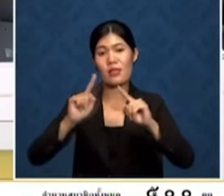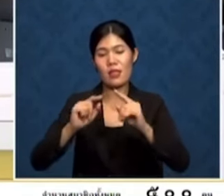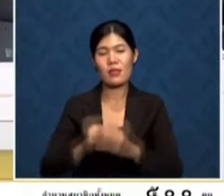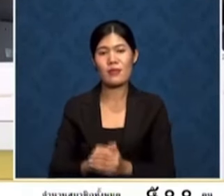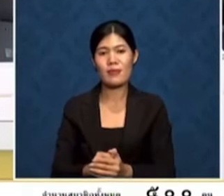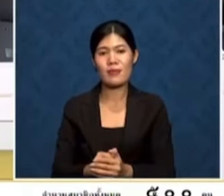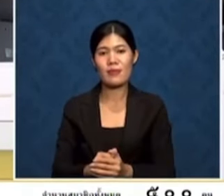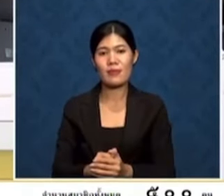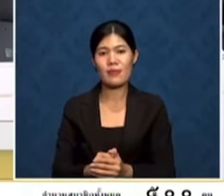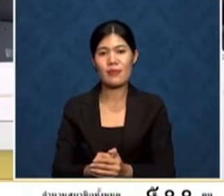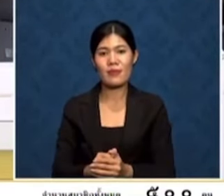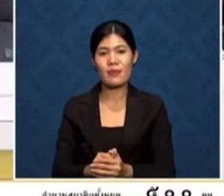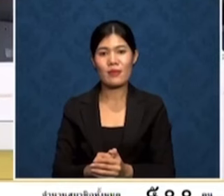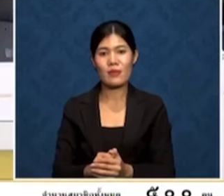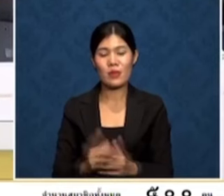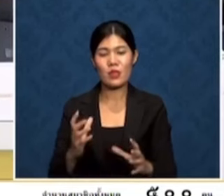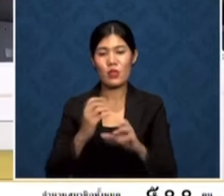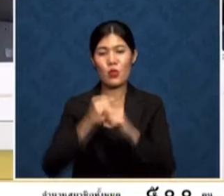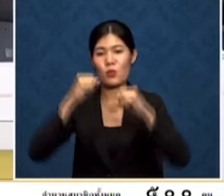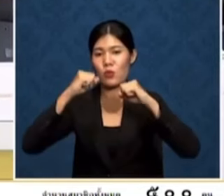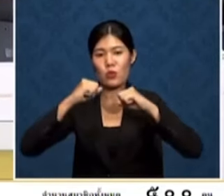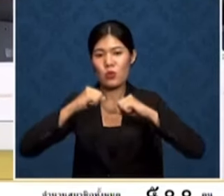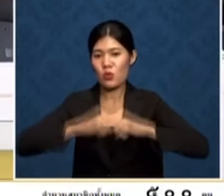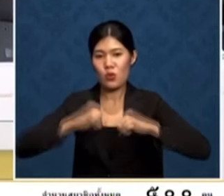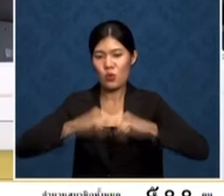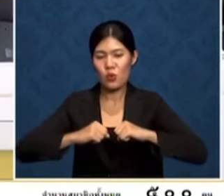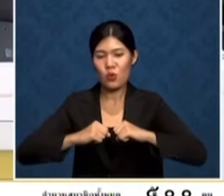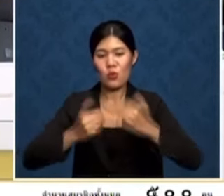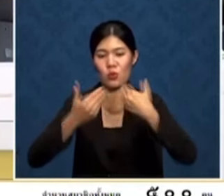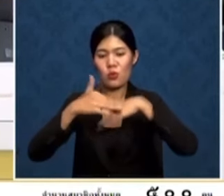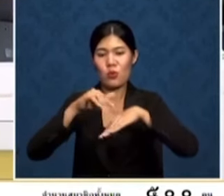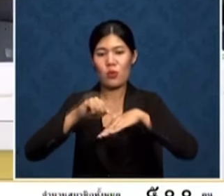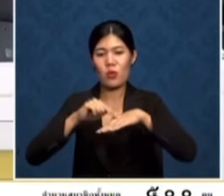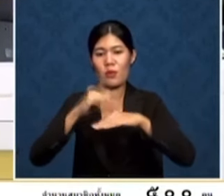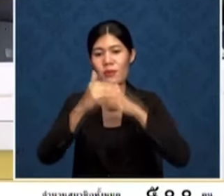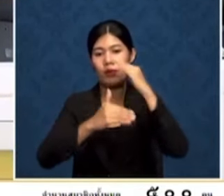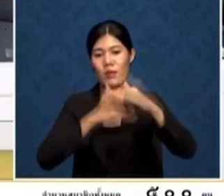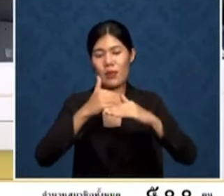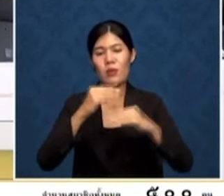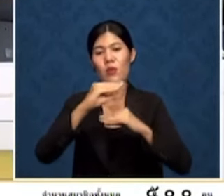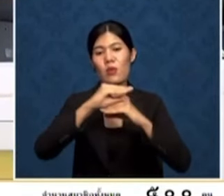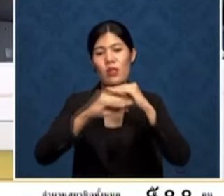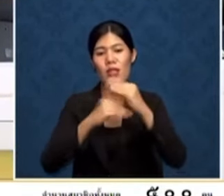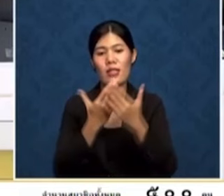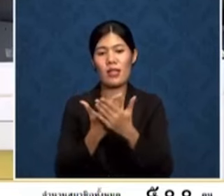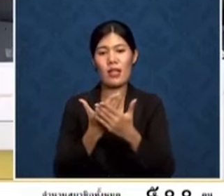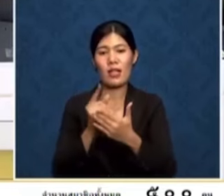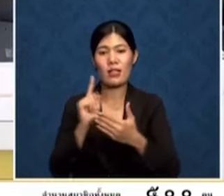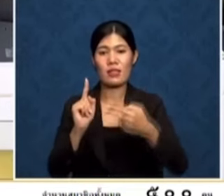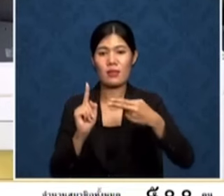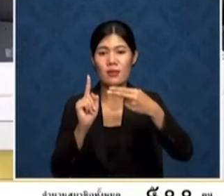และตกลงร่วมกันในการเดินหน้านโยบายของรัฐเช่นเรื่องของโครงการเติมเงิน 10,000บาทผ่าน Digital